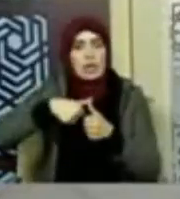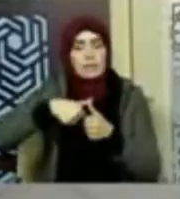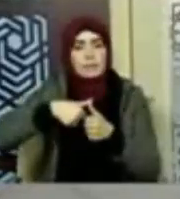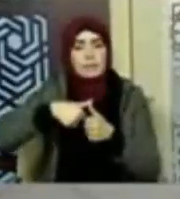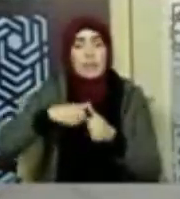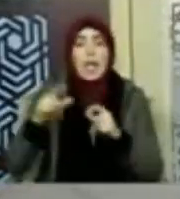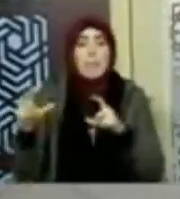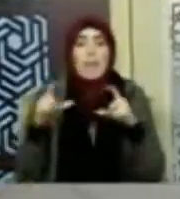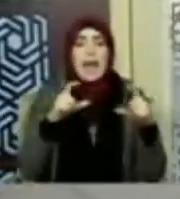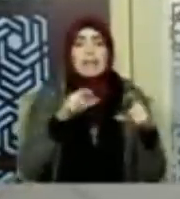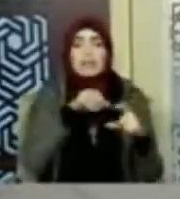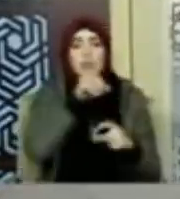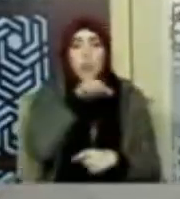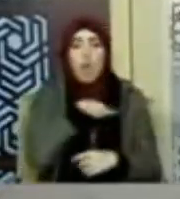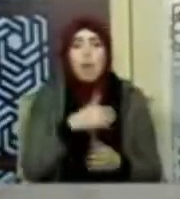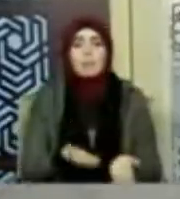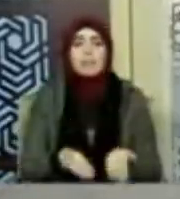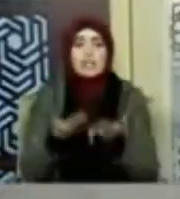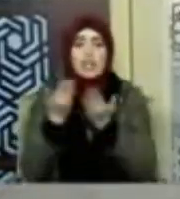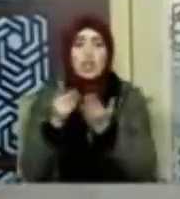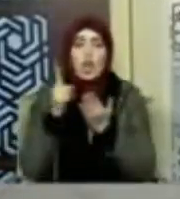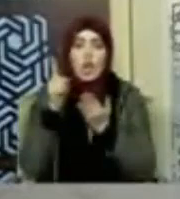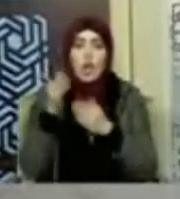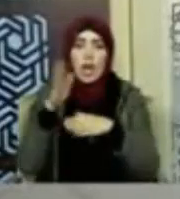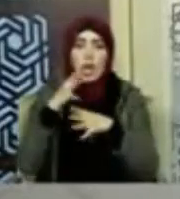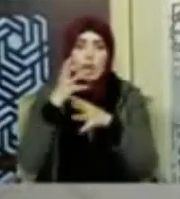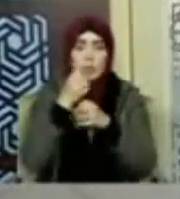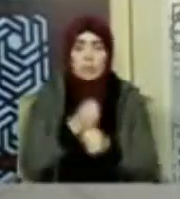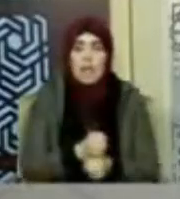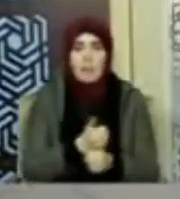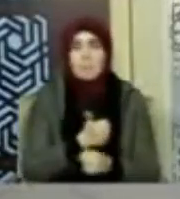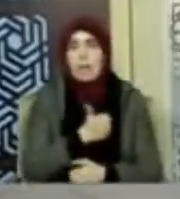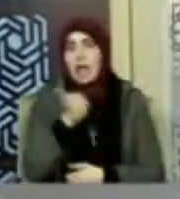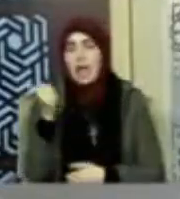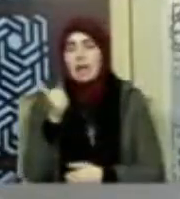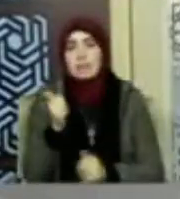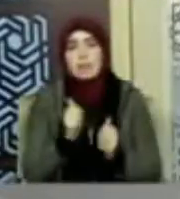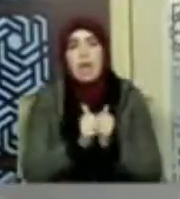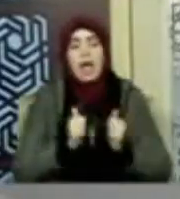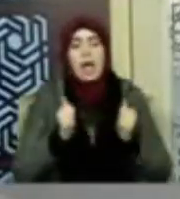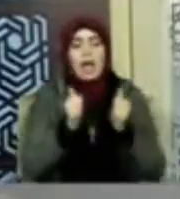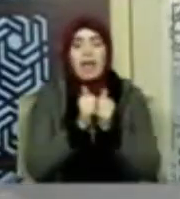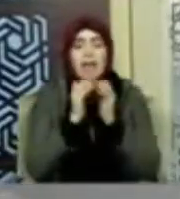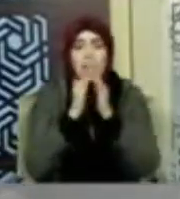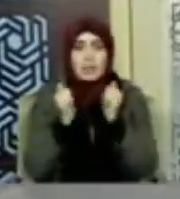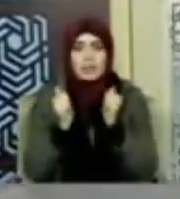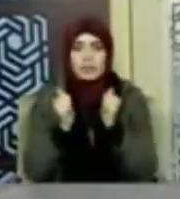بحديث سيدنا رسول الله صلى الله عليه وسلم عن أهل مصر: